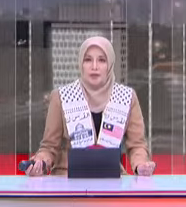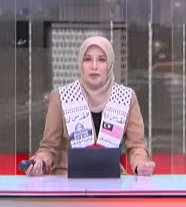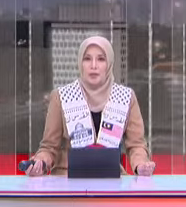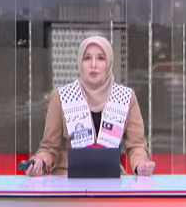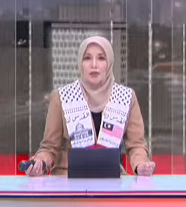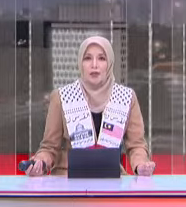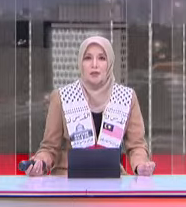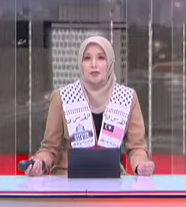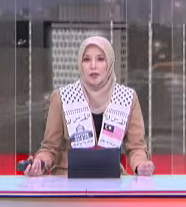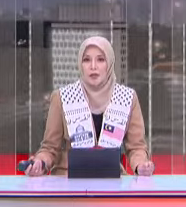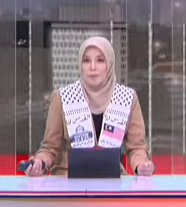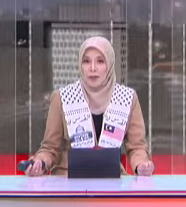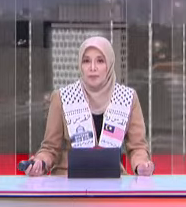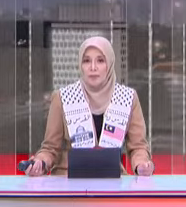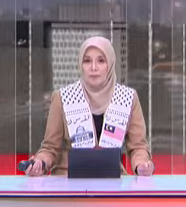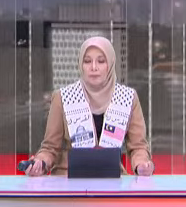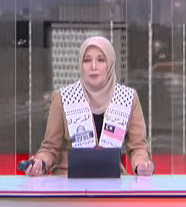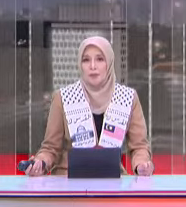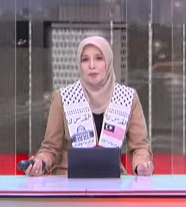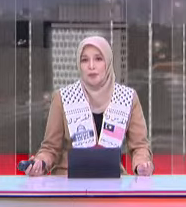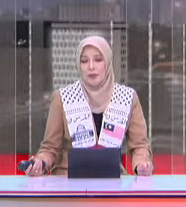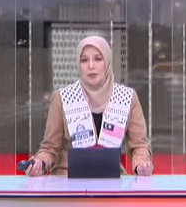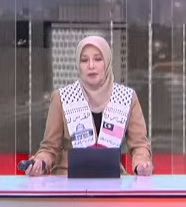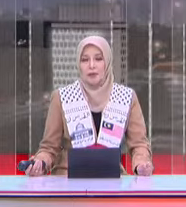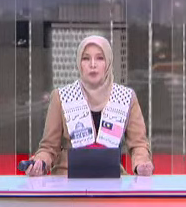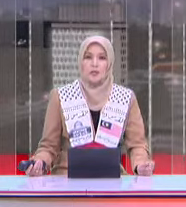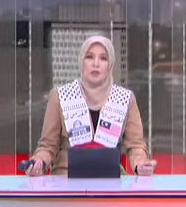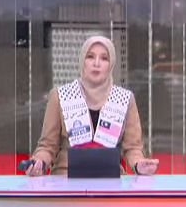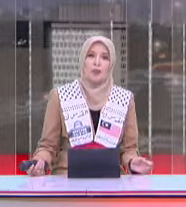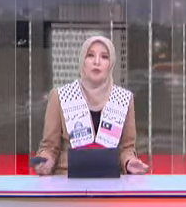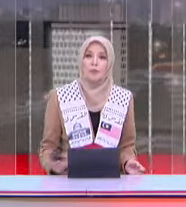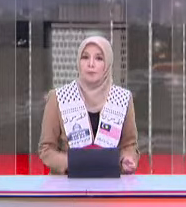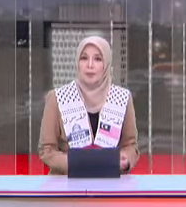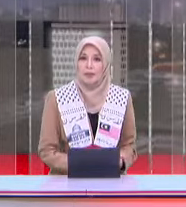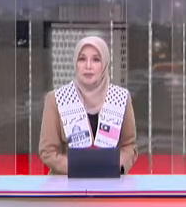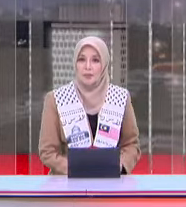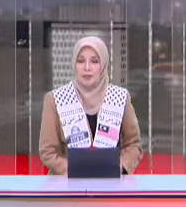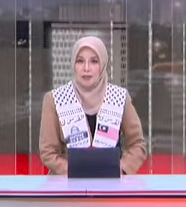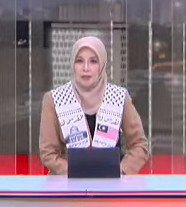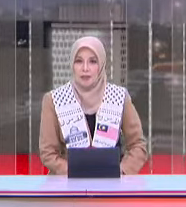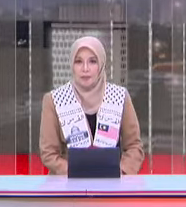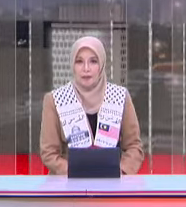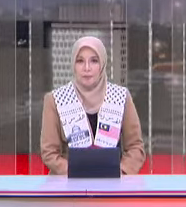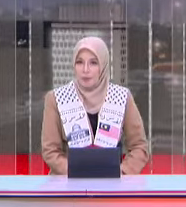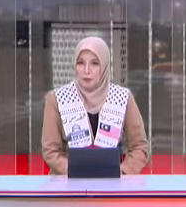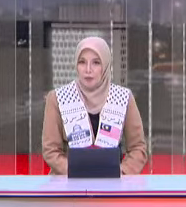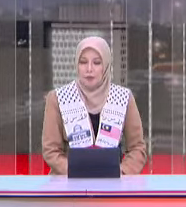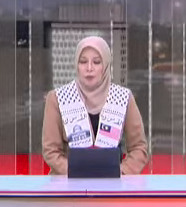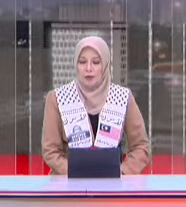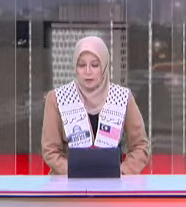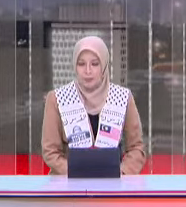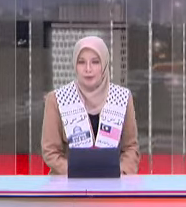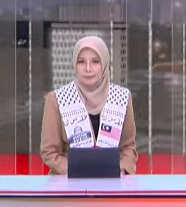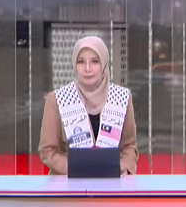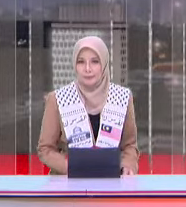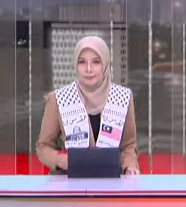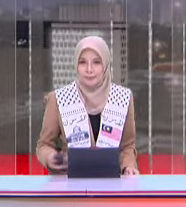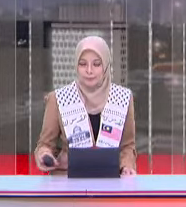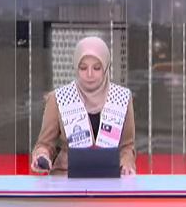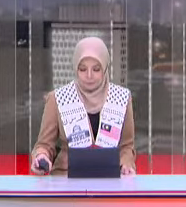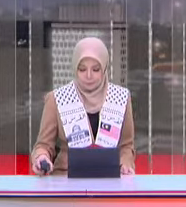Israel dari sungai ke Segara Palestin pasti Merdeka dengan itu Assalamualaikum Malaysia Madani tekad perpaduan penuhi